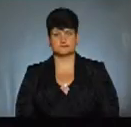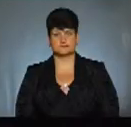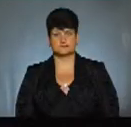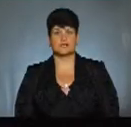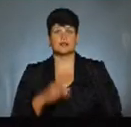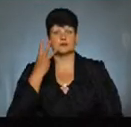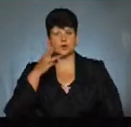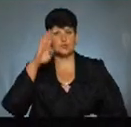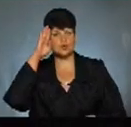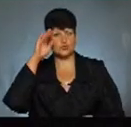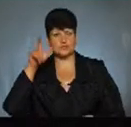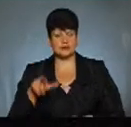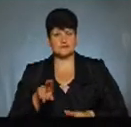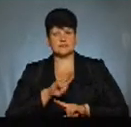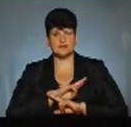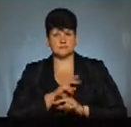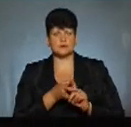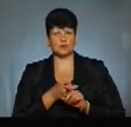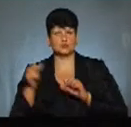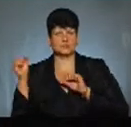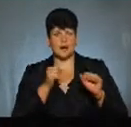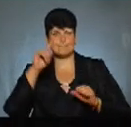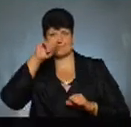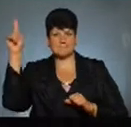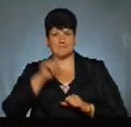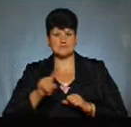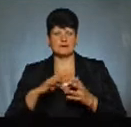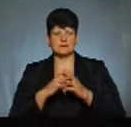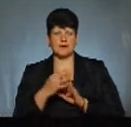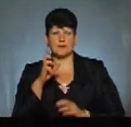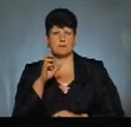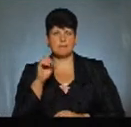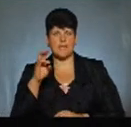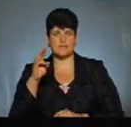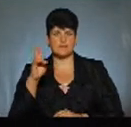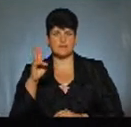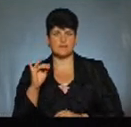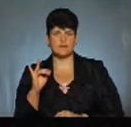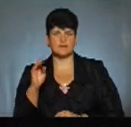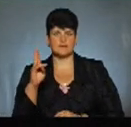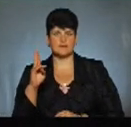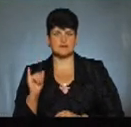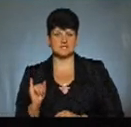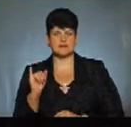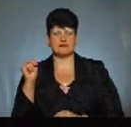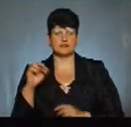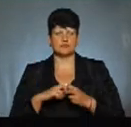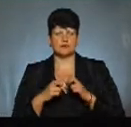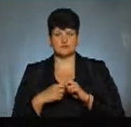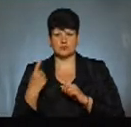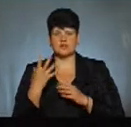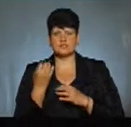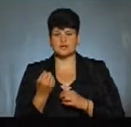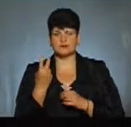Троє чоловіків загинуло внаслідок удару блискавки у селі Беньківці на Івано-Франківщині. Ще двох жінок з травмами